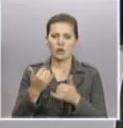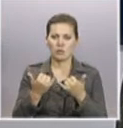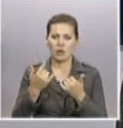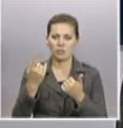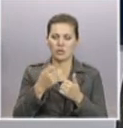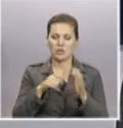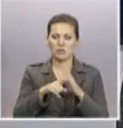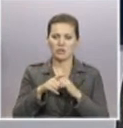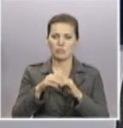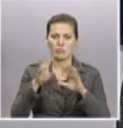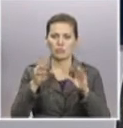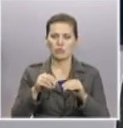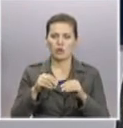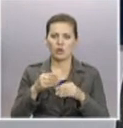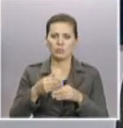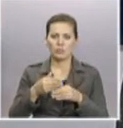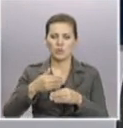бекетте жаңағы